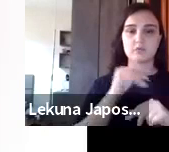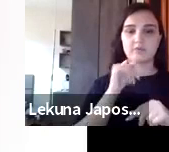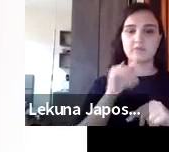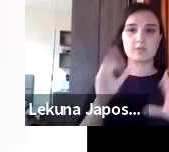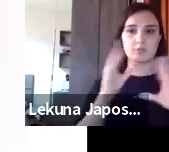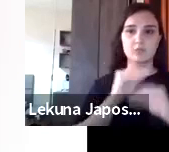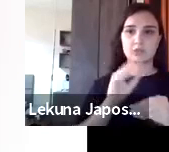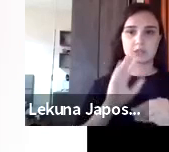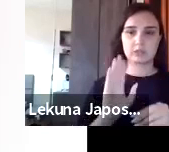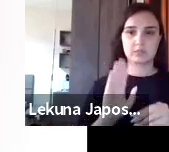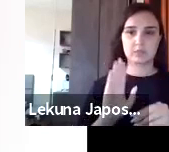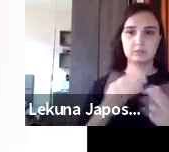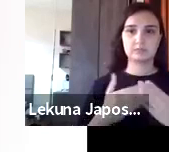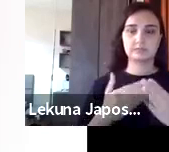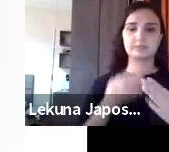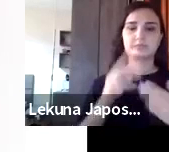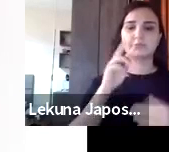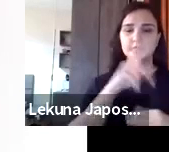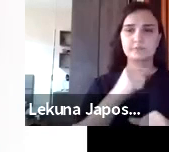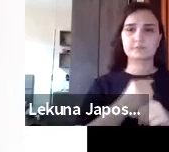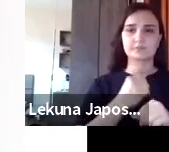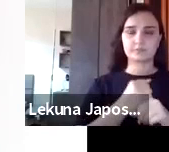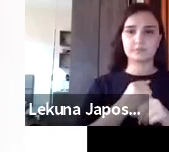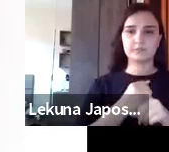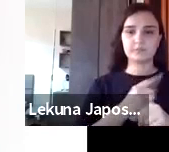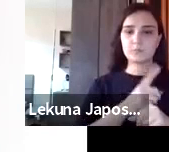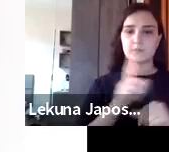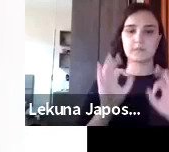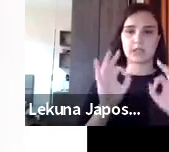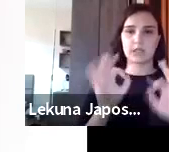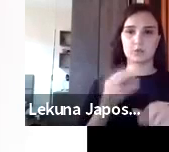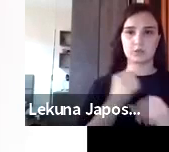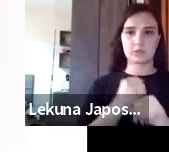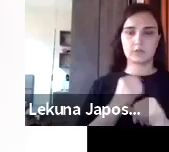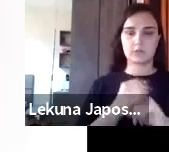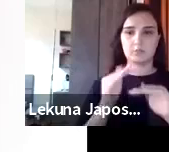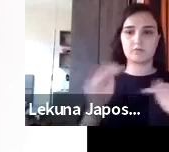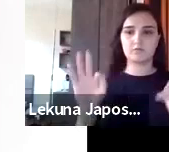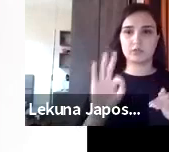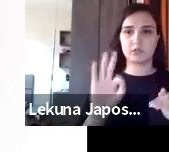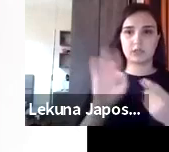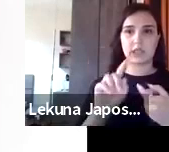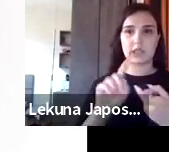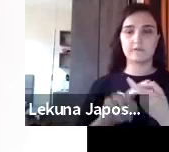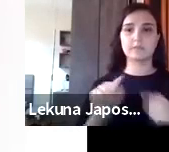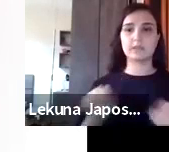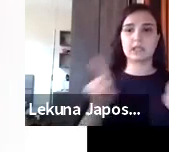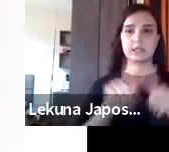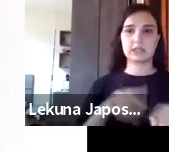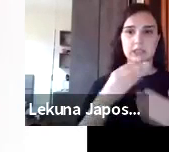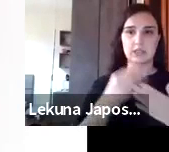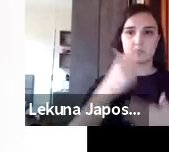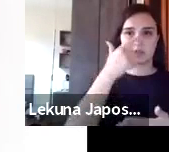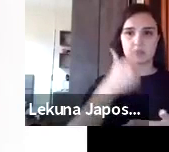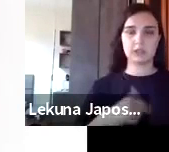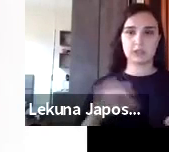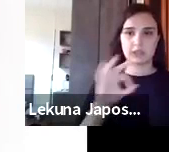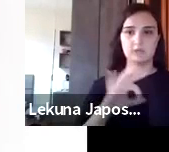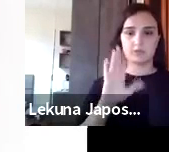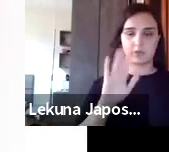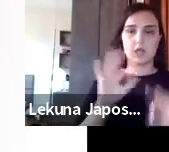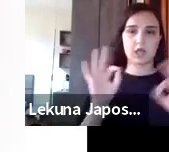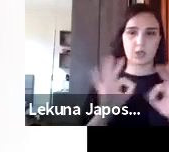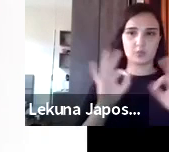მოსწრება. თუნდაც შეცდომის დაშვება, რომ რაღაც არასწორად გავაკეთე ბავშვთან მიმართებაში, რომ ესეც საკუთარ თავს აბადოთ, რომ არაუშავს,